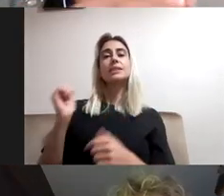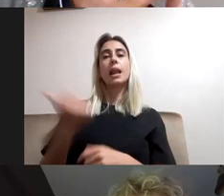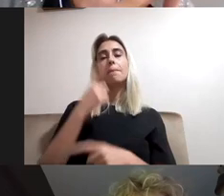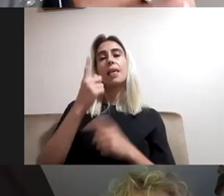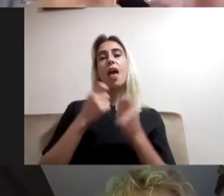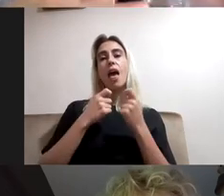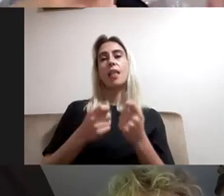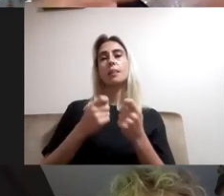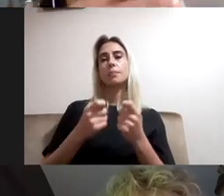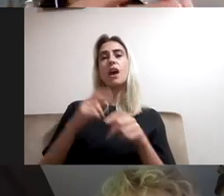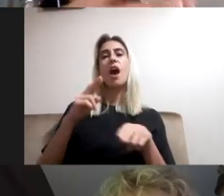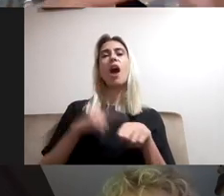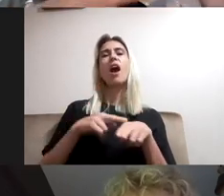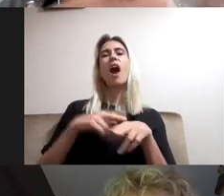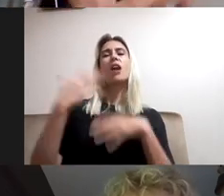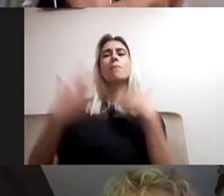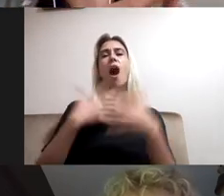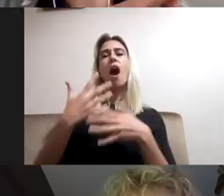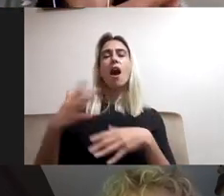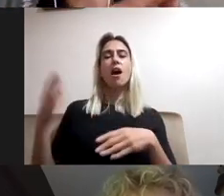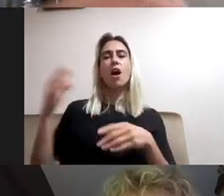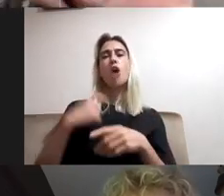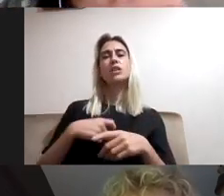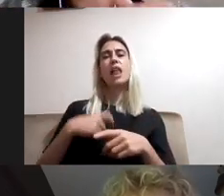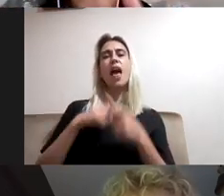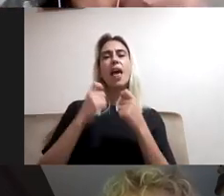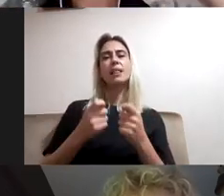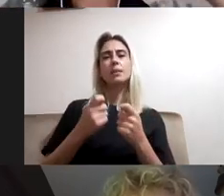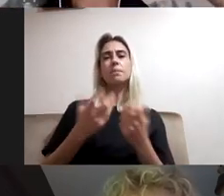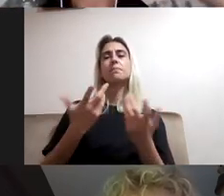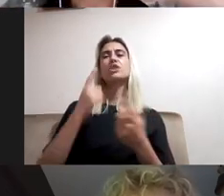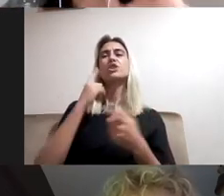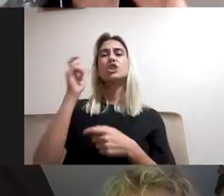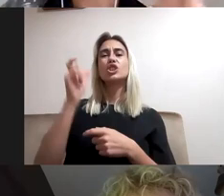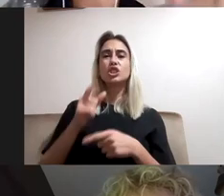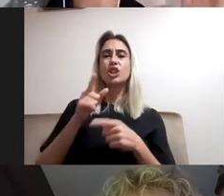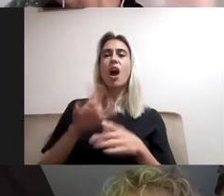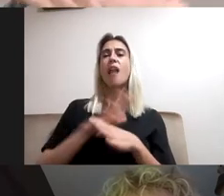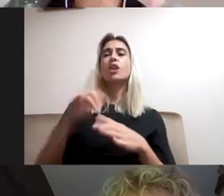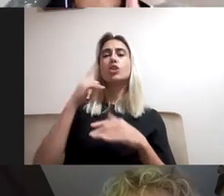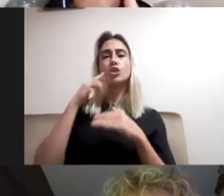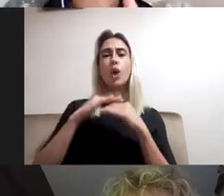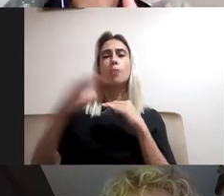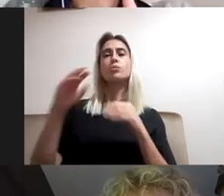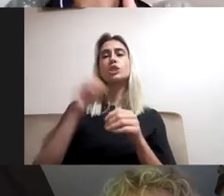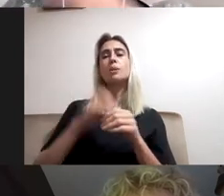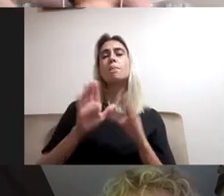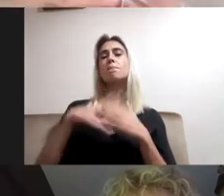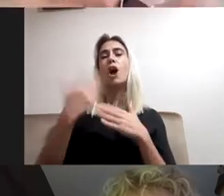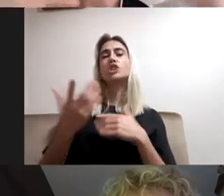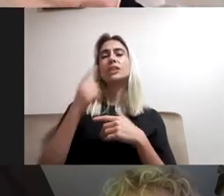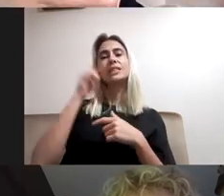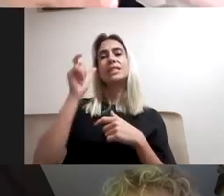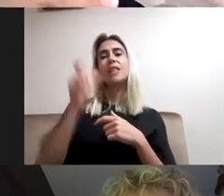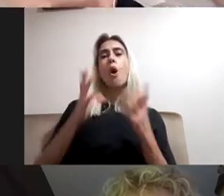yüzden de karma eğitim tartışılıyor, özel eğitim tartışılıyor. Kişilerin artık toplum içerisinde başka insanları